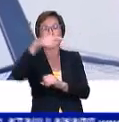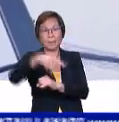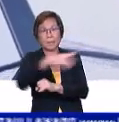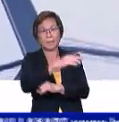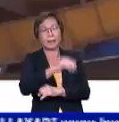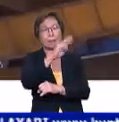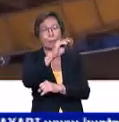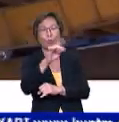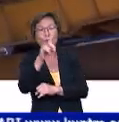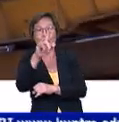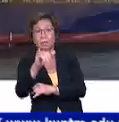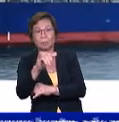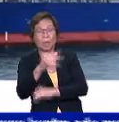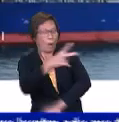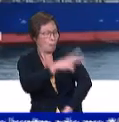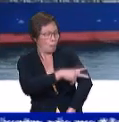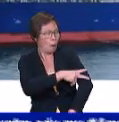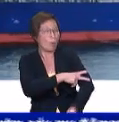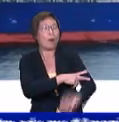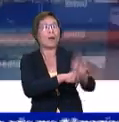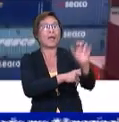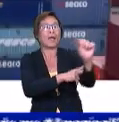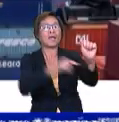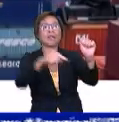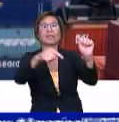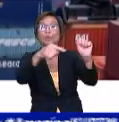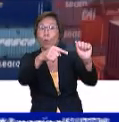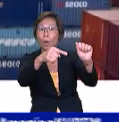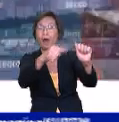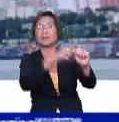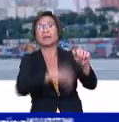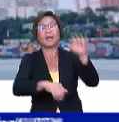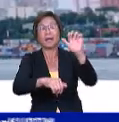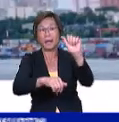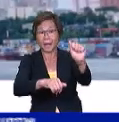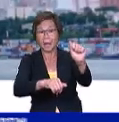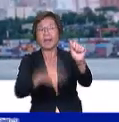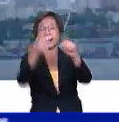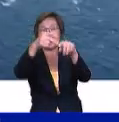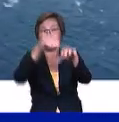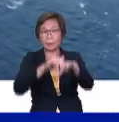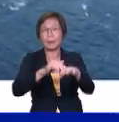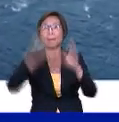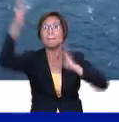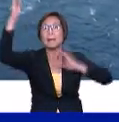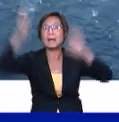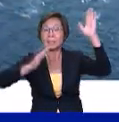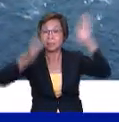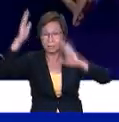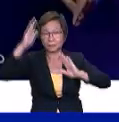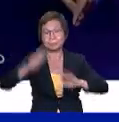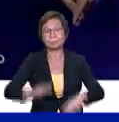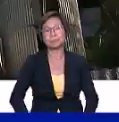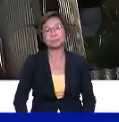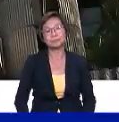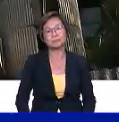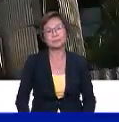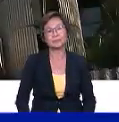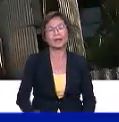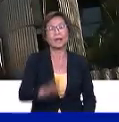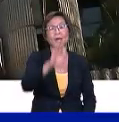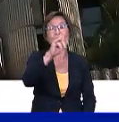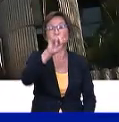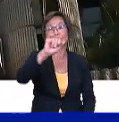dan Moody's memberikan penerafan A tolak dan A kepada tiga Malaysia. Manakala